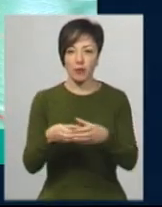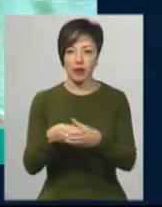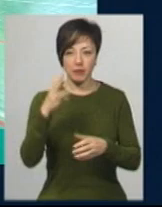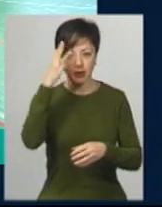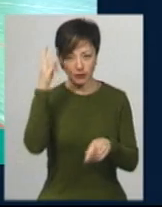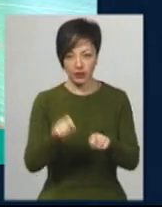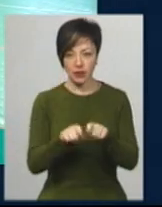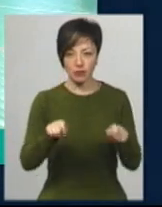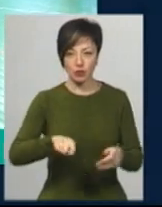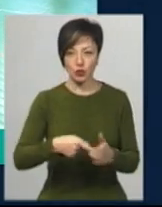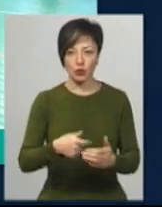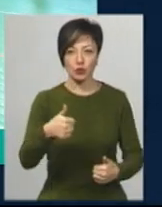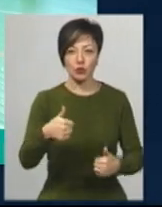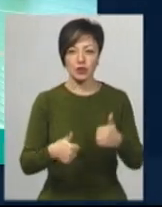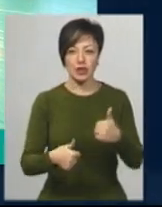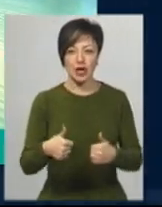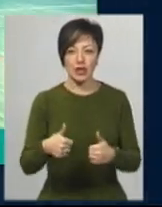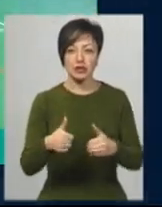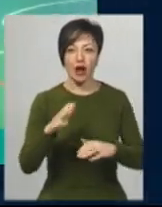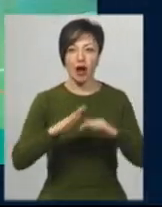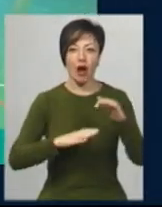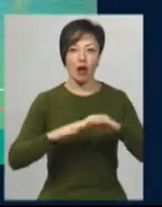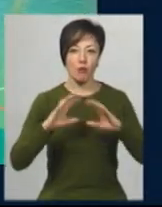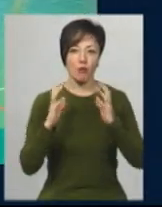Хмельницькому відкритому міському турнірі з гандболу серед дівчат.